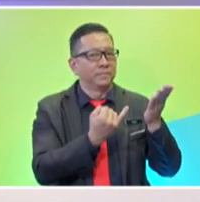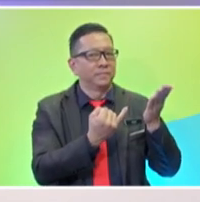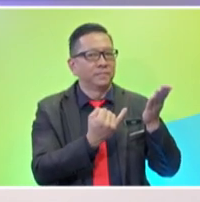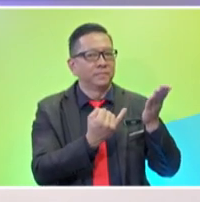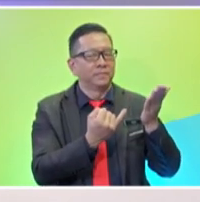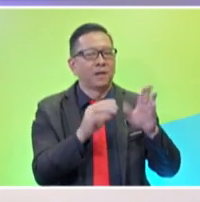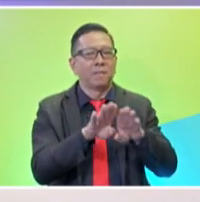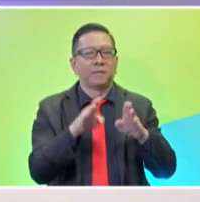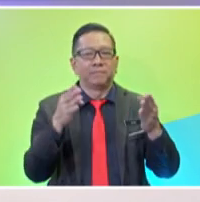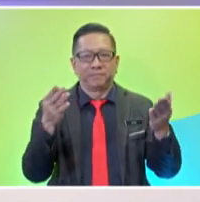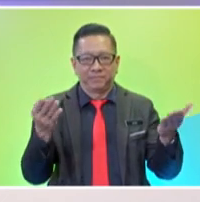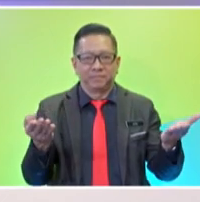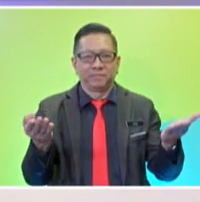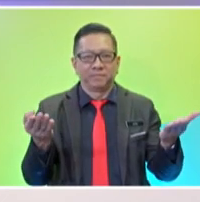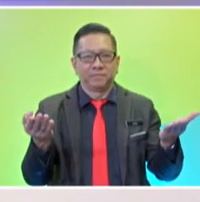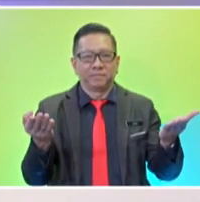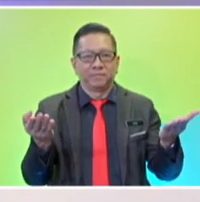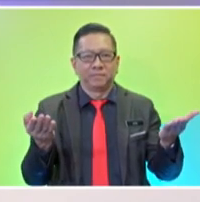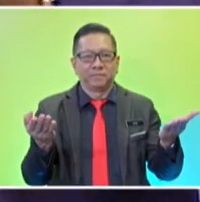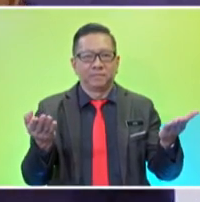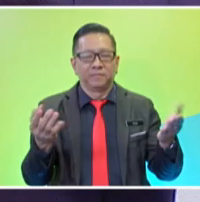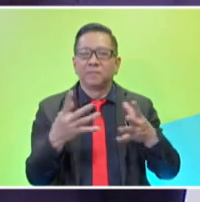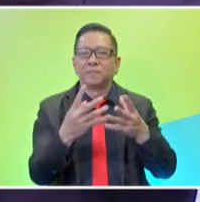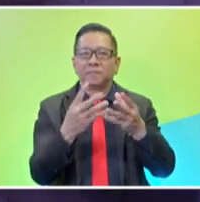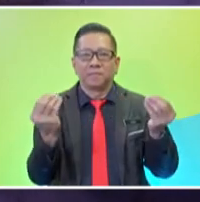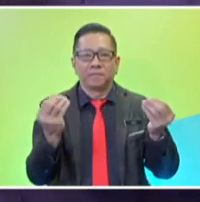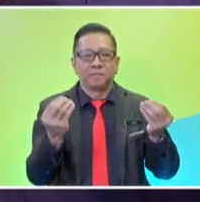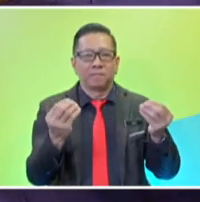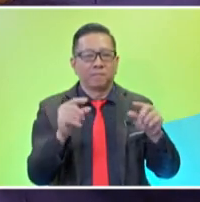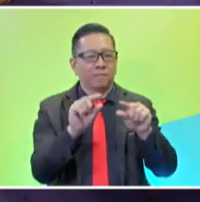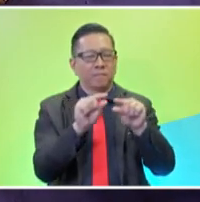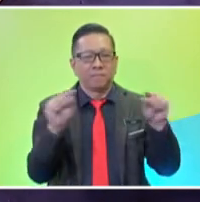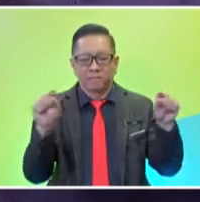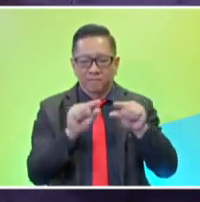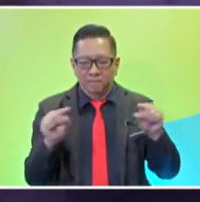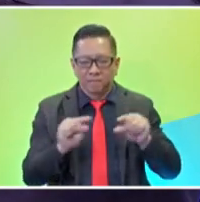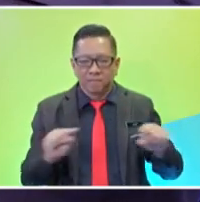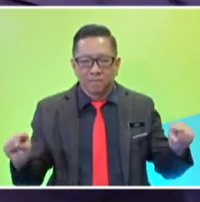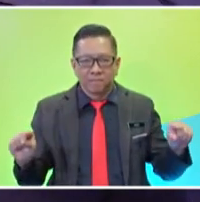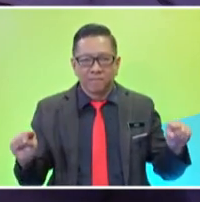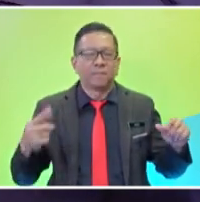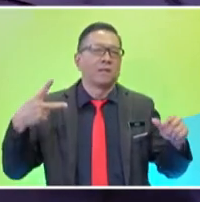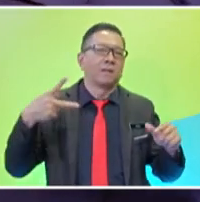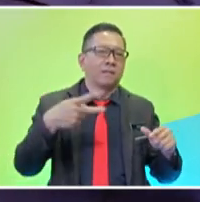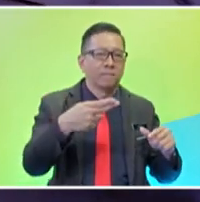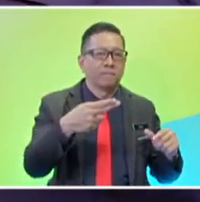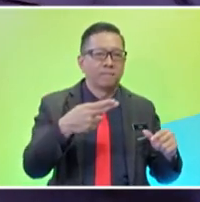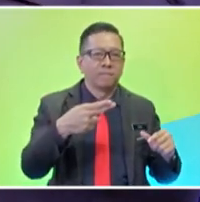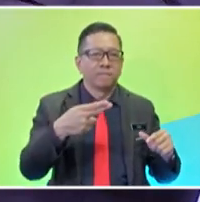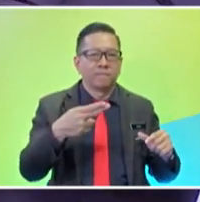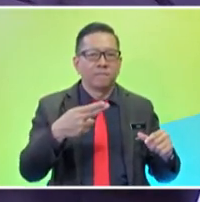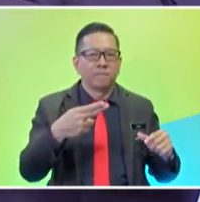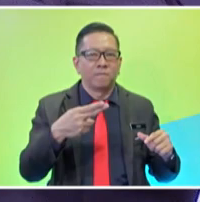hamparan Oke Amparan gitu dah siap dengan garis lainnya di videokan di sini sudah siap potong ya